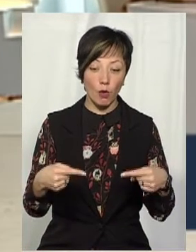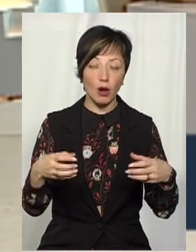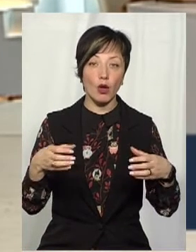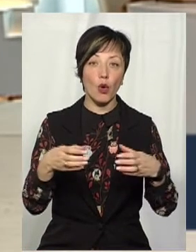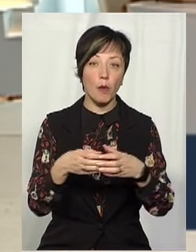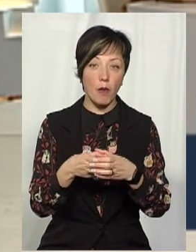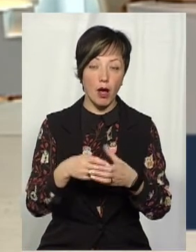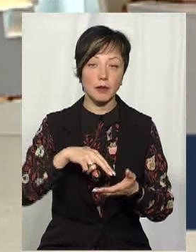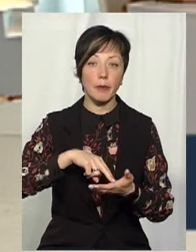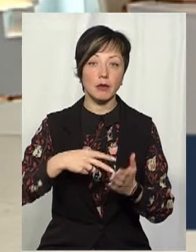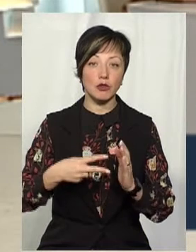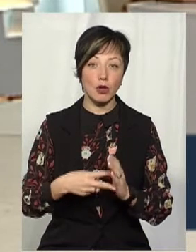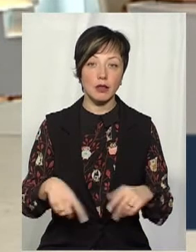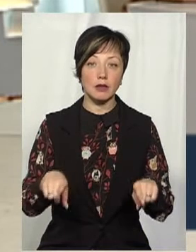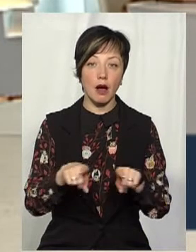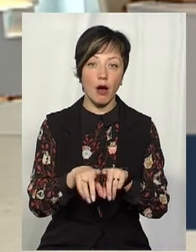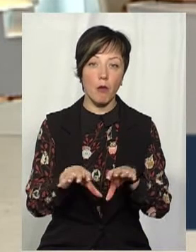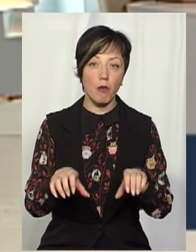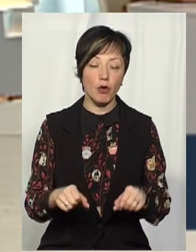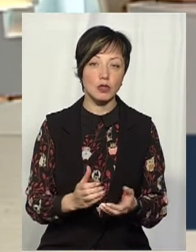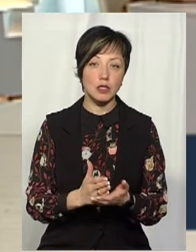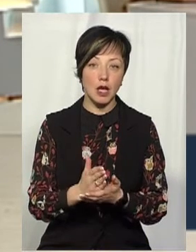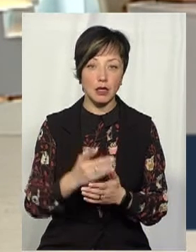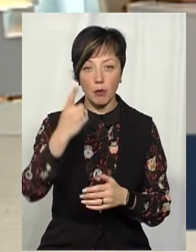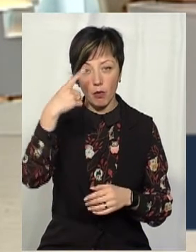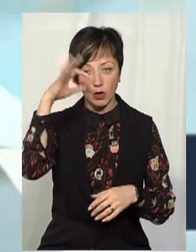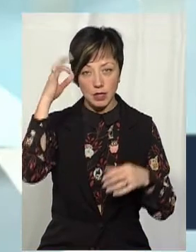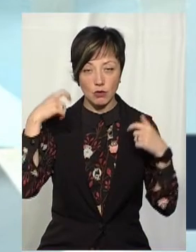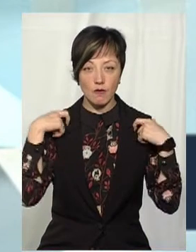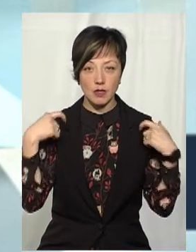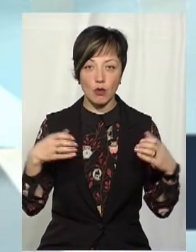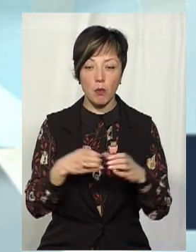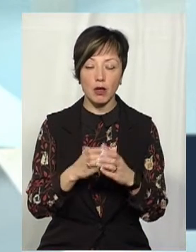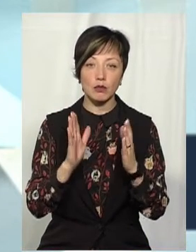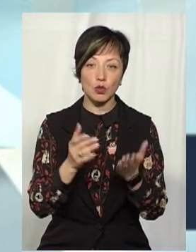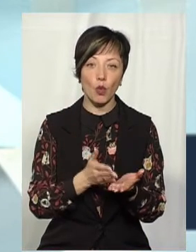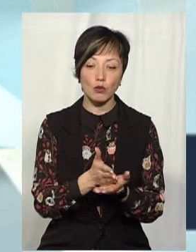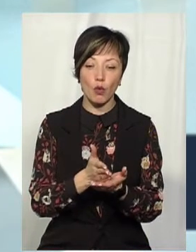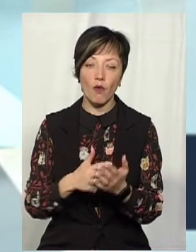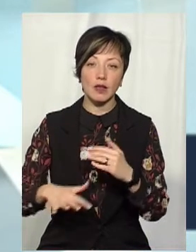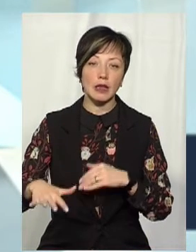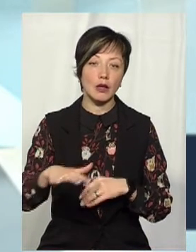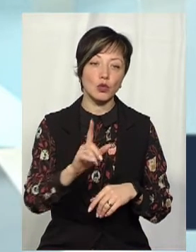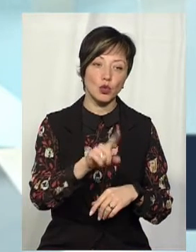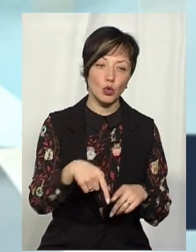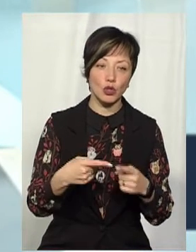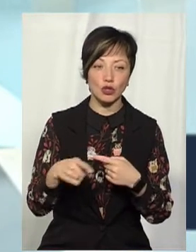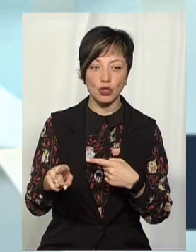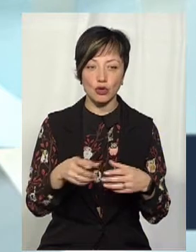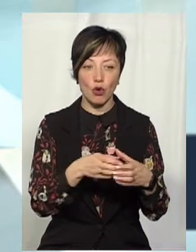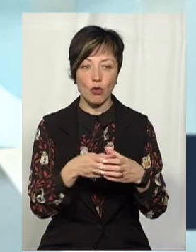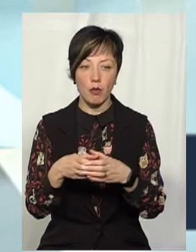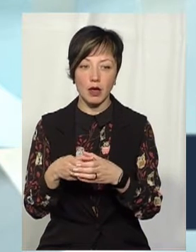громади, передбачається отака посада, як поліцейського офіцера громади, який буде обслуговувати безпосередньо територію тої чи іншої